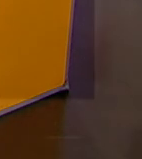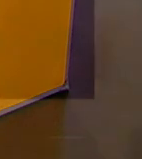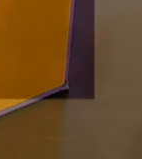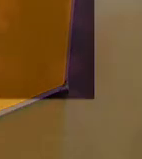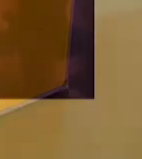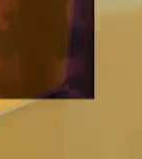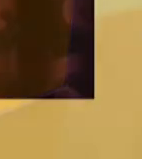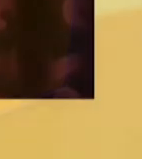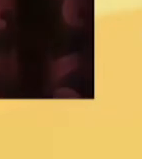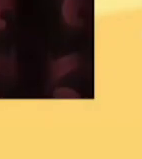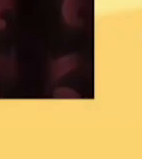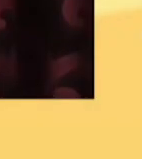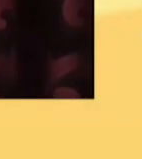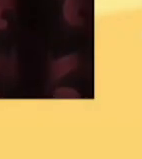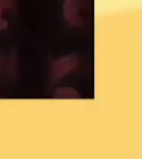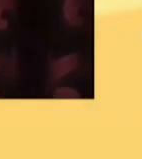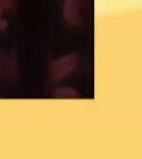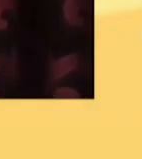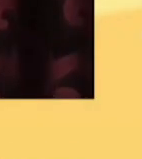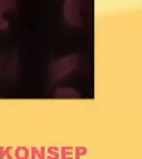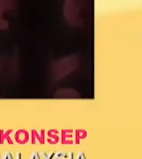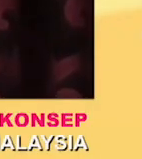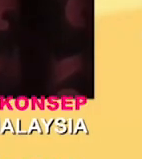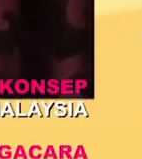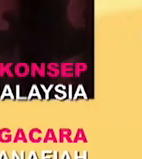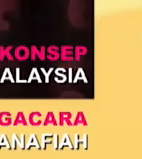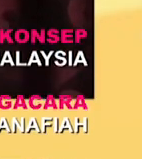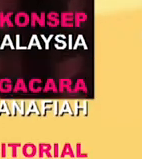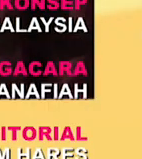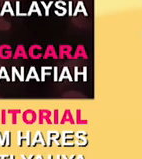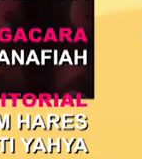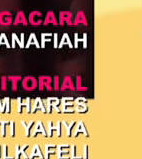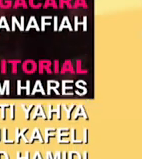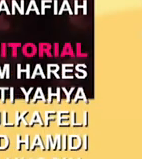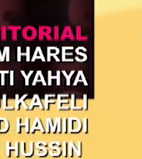Assalamualaikum kawan-kawan. Mari dengarkan lagu 6 jenis tanda wakaf.